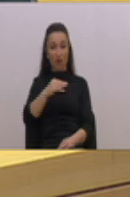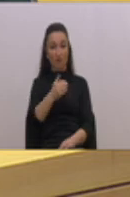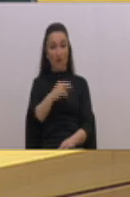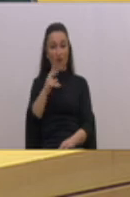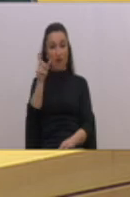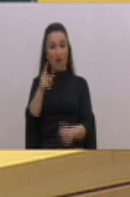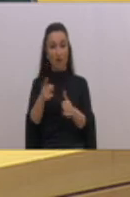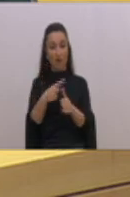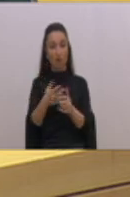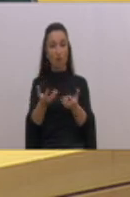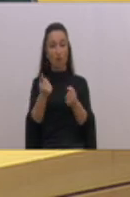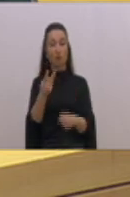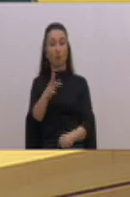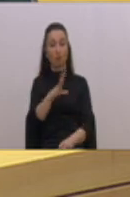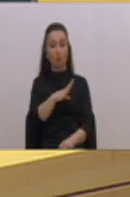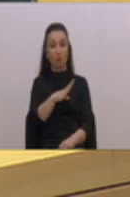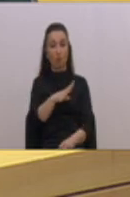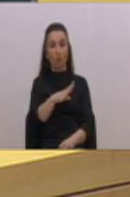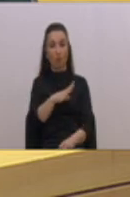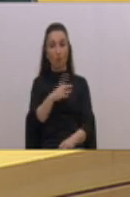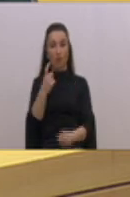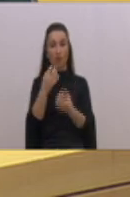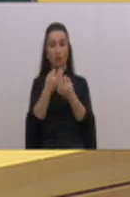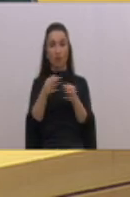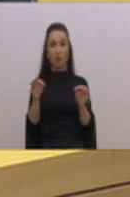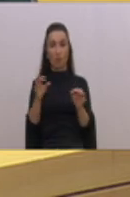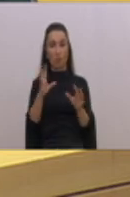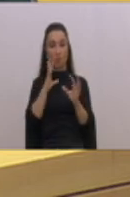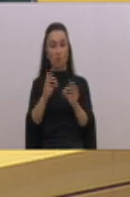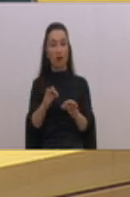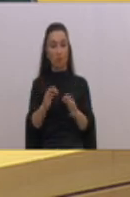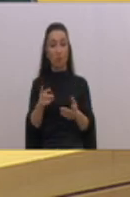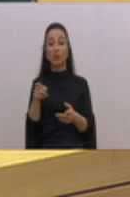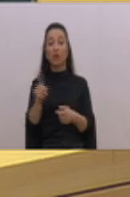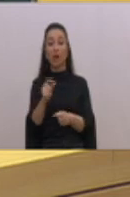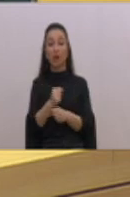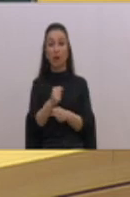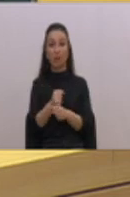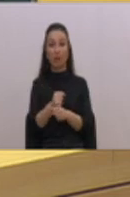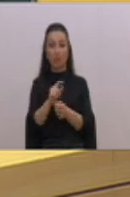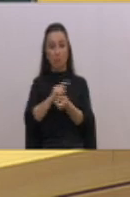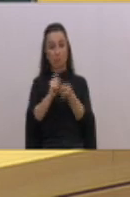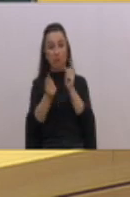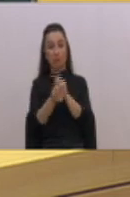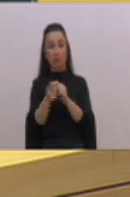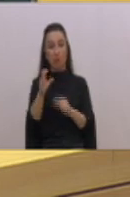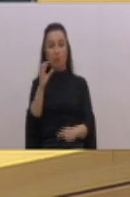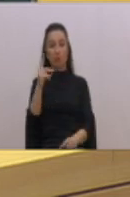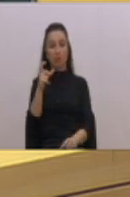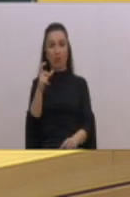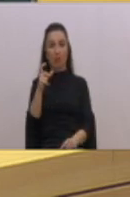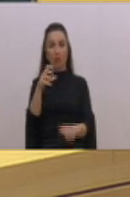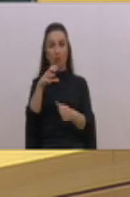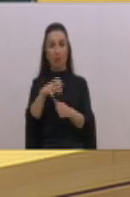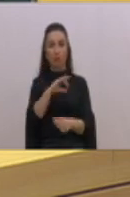კანდიდატის სტატუსი მივიღოთ, მაშინ ჩვენ უნდა ყავდეს დამოუკიდებელი მართსაჯულება. რა გააკეთეთ თქვენ? ამის საპირისპიროდ თქვენ მურუსიძე და გურიტიშვილი